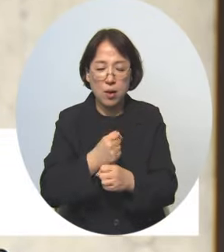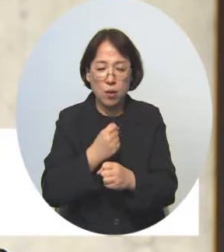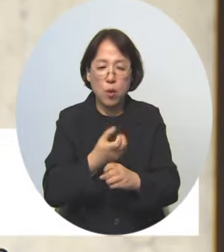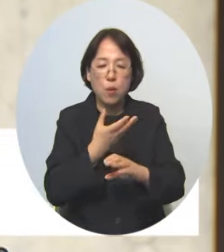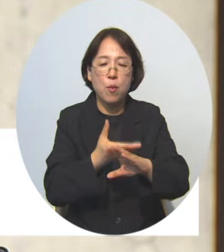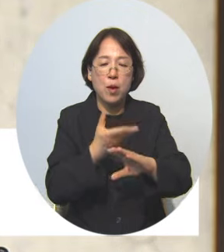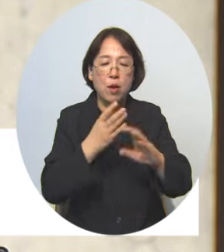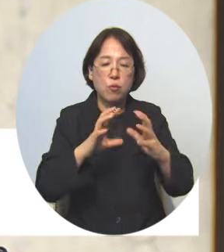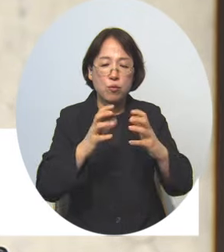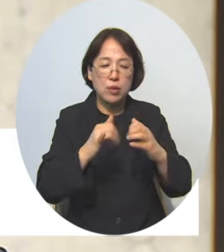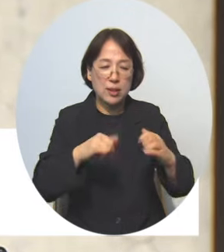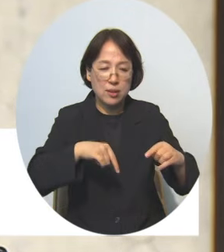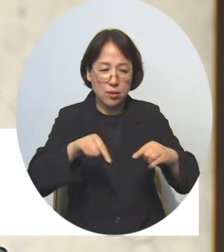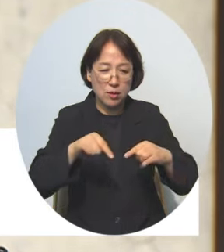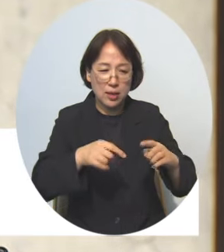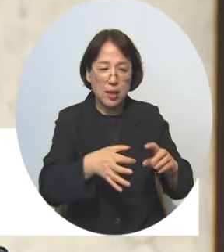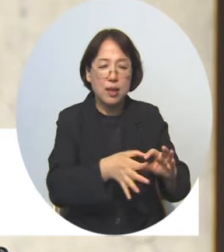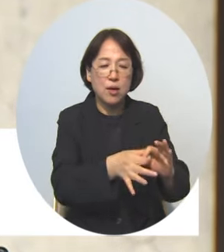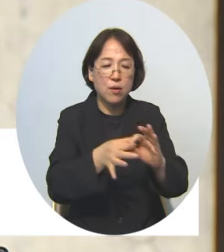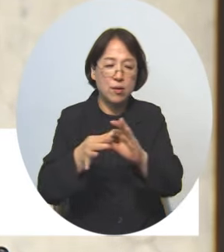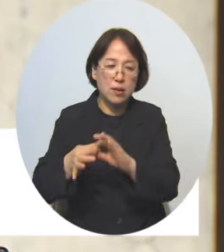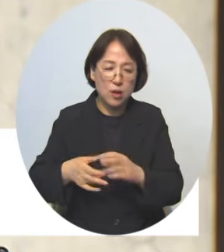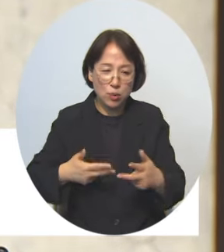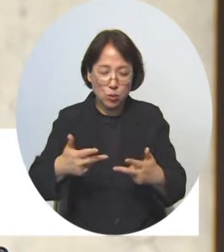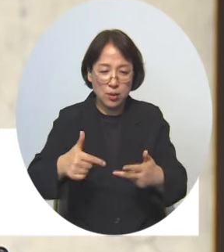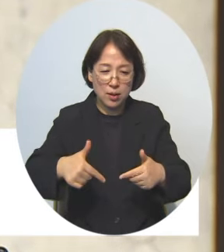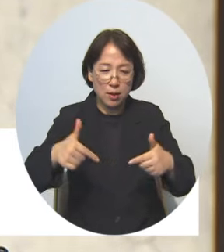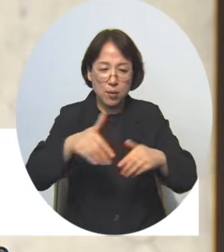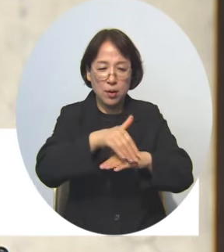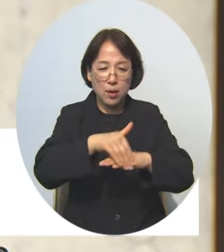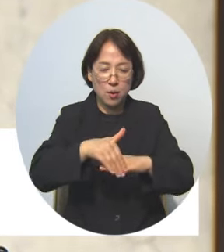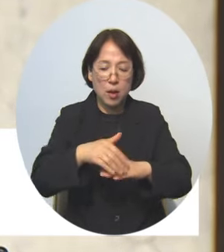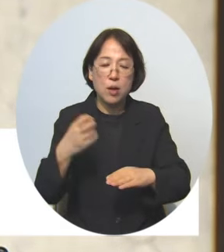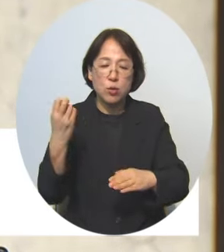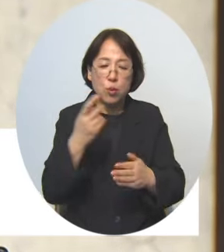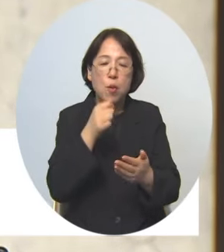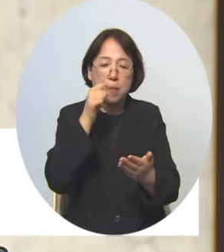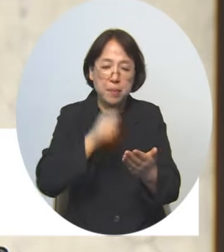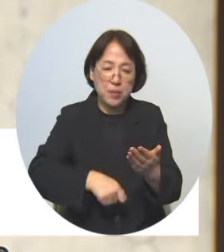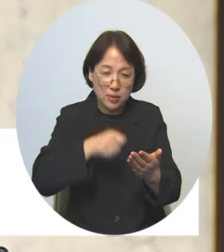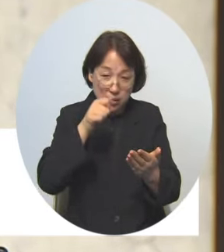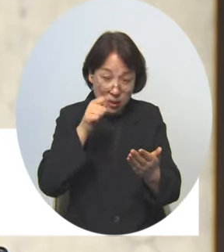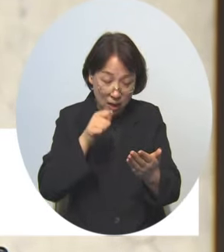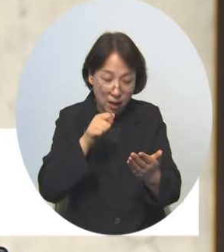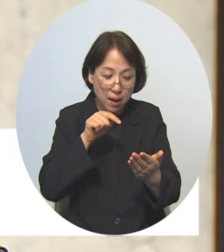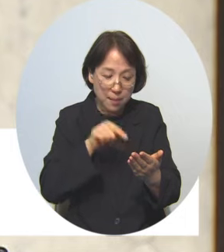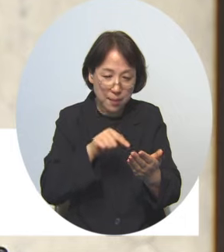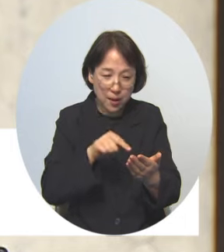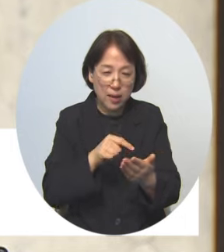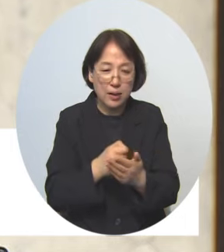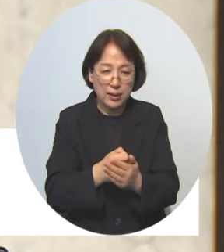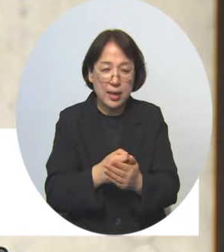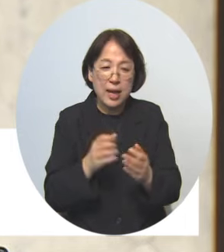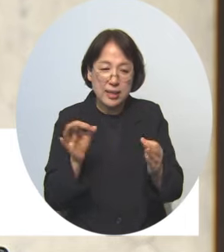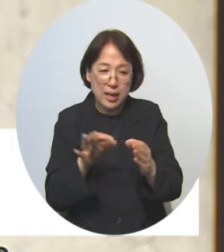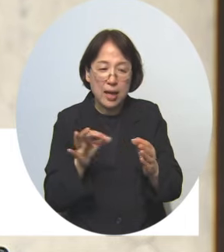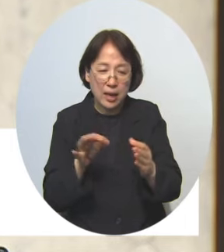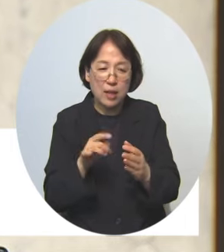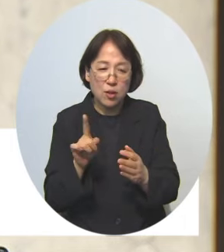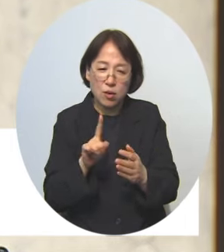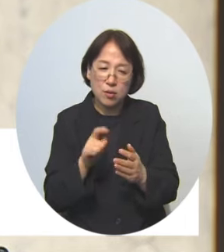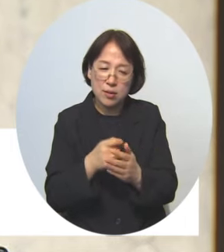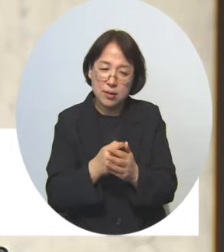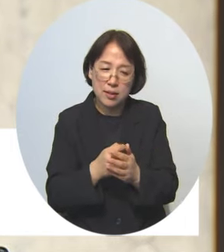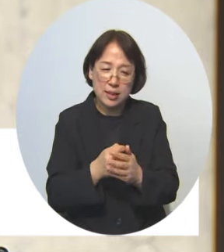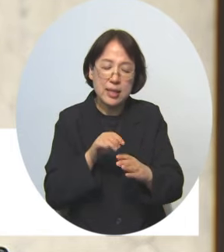간 연계, 조정을 강화하겠습니다. 또한 비자별로 단기 수요에 대응하던 방식을 개선하여